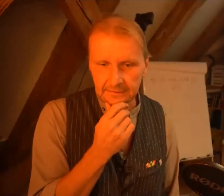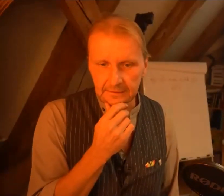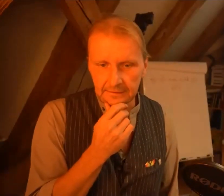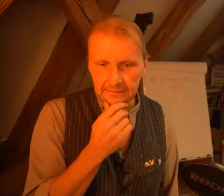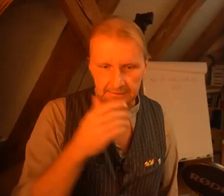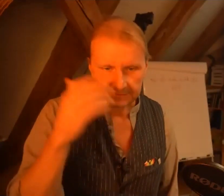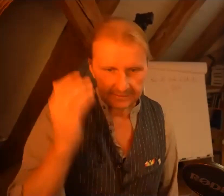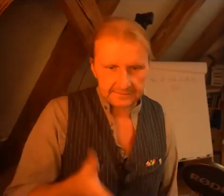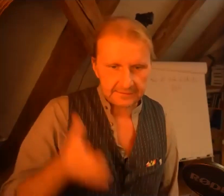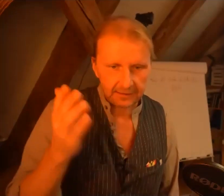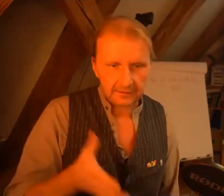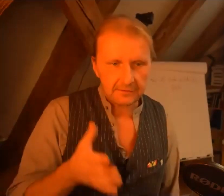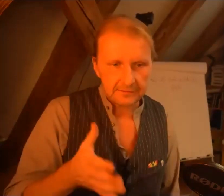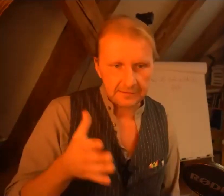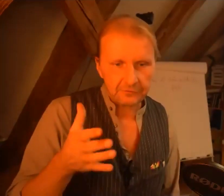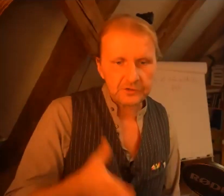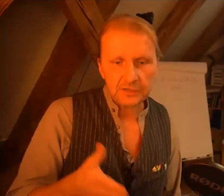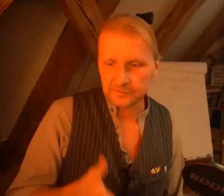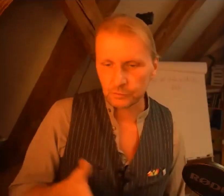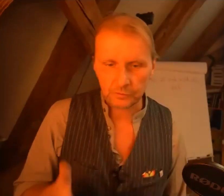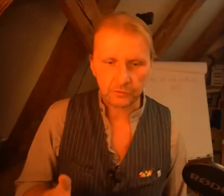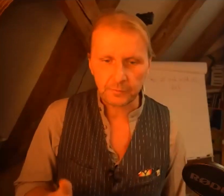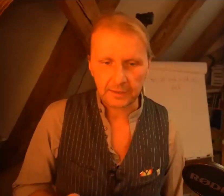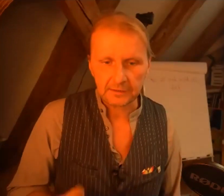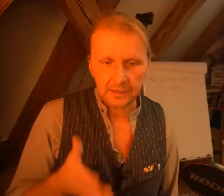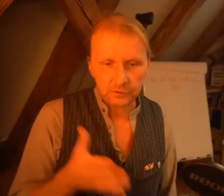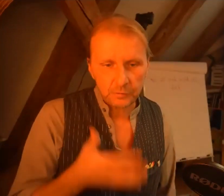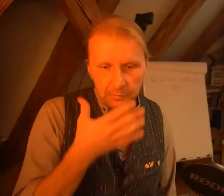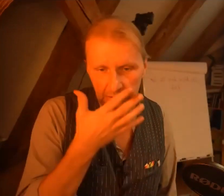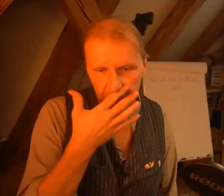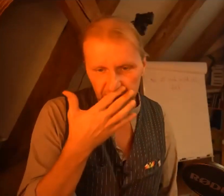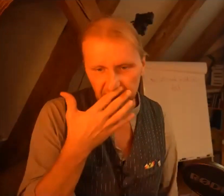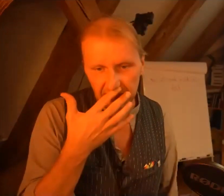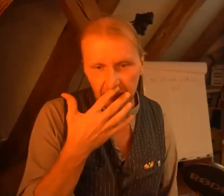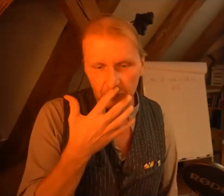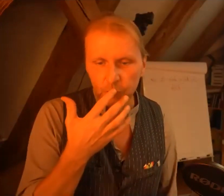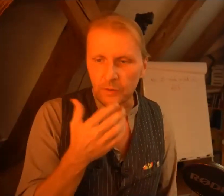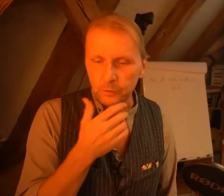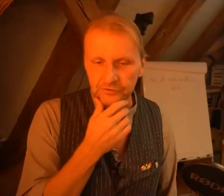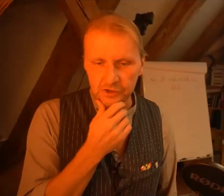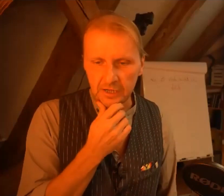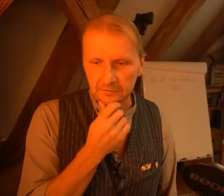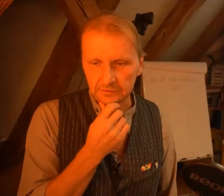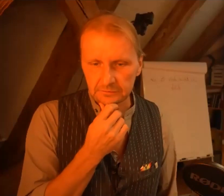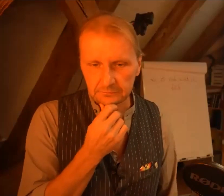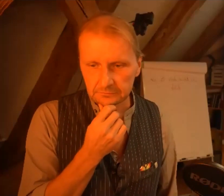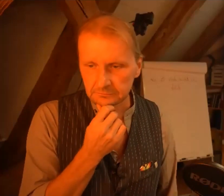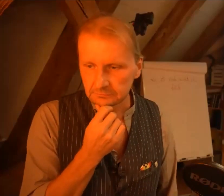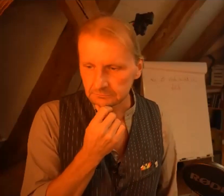erzählt, dass jetzt hier der Wirtschaftsmotor von Bayern, die Automobilindustrie, peu à peu zerschlagen